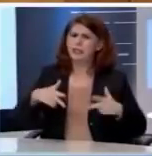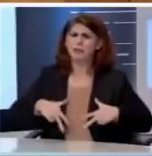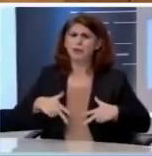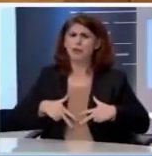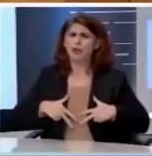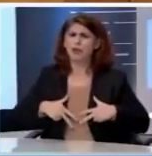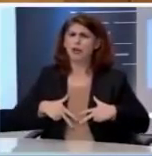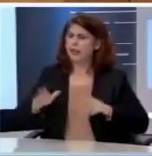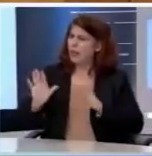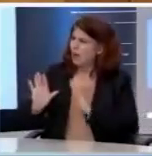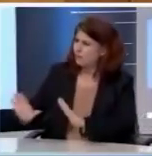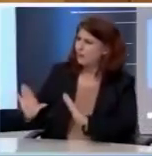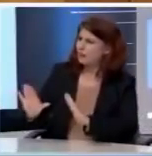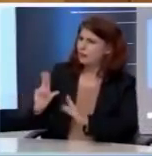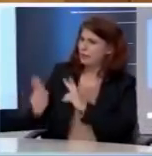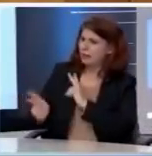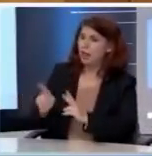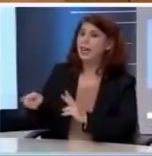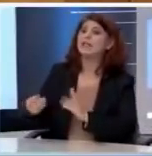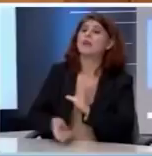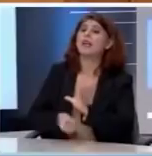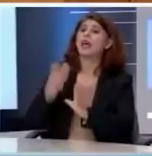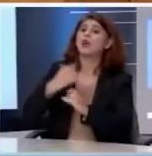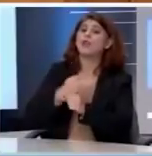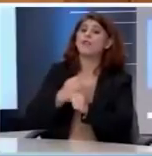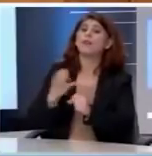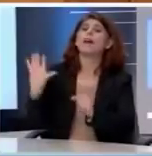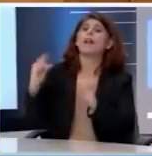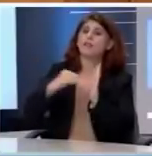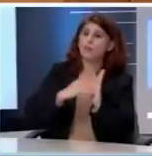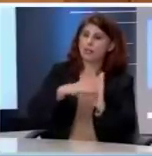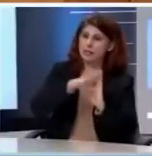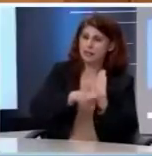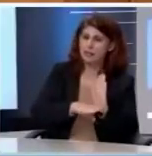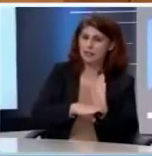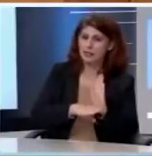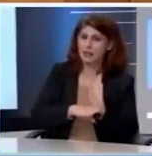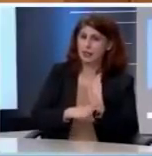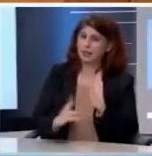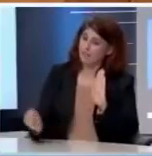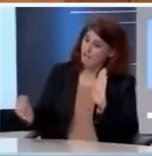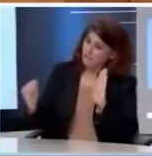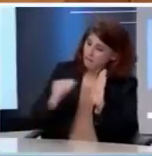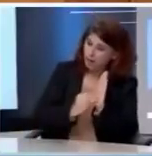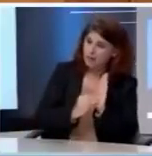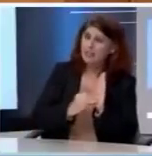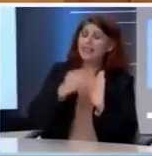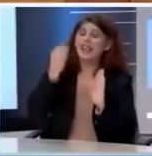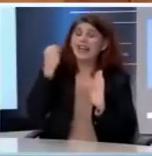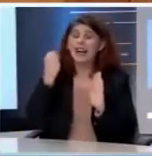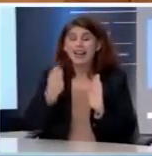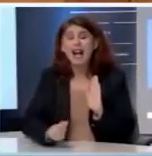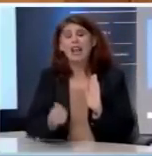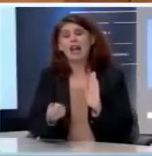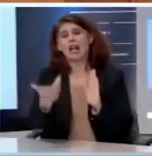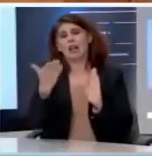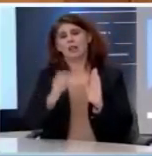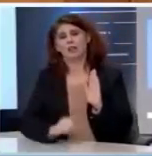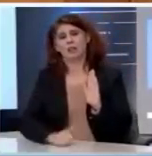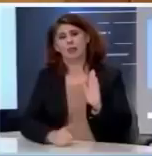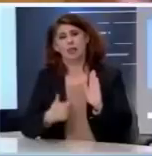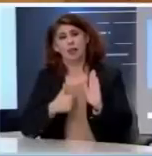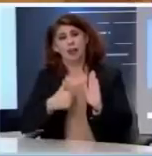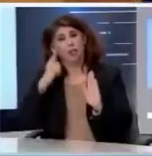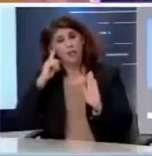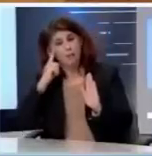κατηγορείτε και αφήνω να με κατηγορούν. Εσείς δεν βάζετε νέα φάρμακα και τη Νοβάρτης στη λίστα. Και βάζετε. Και καλά κάνετε και βάζετε. Και εγώ